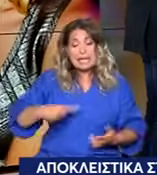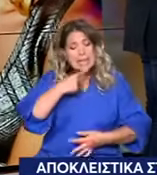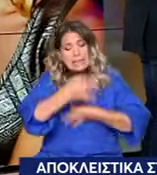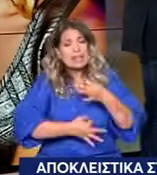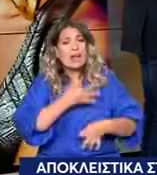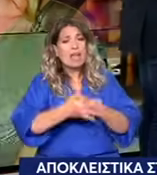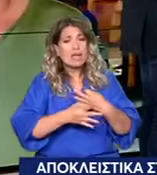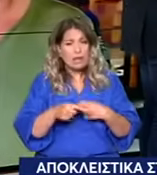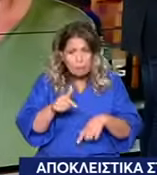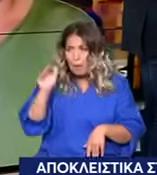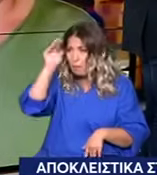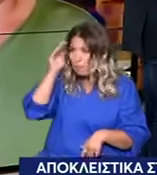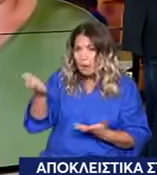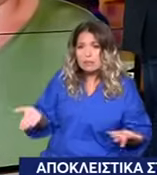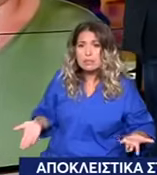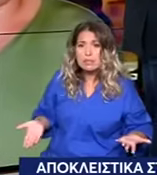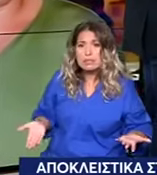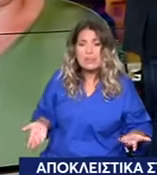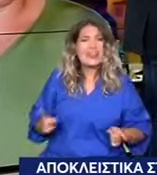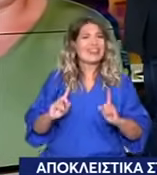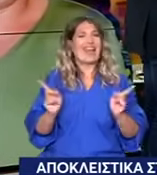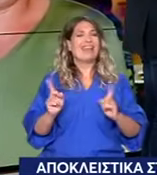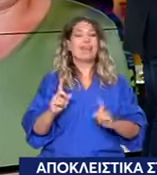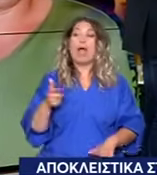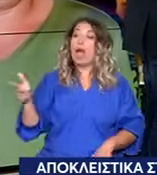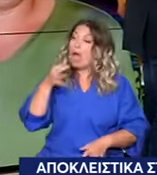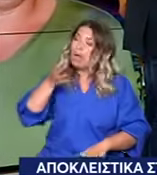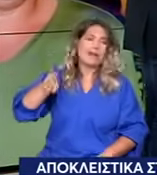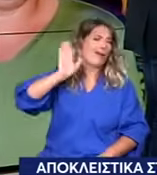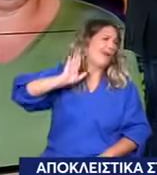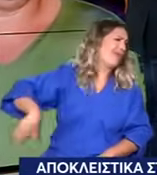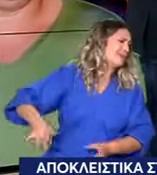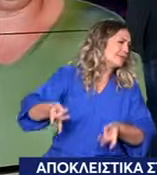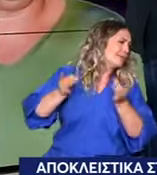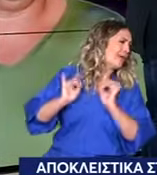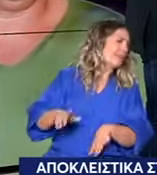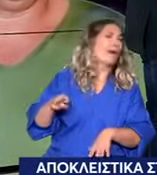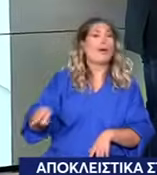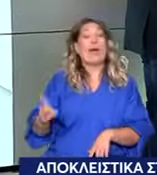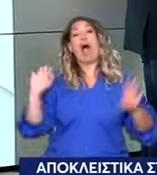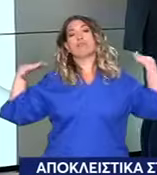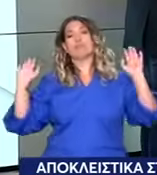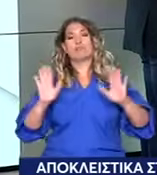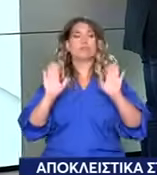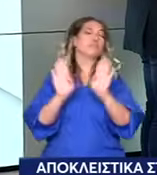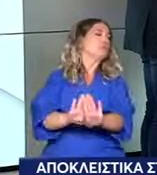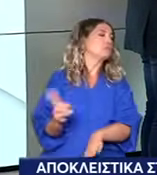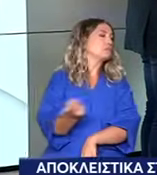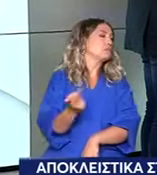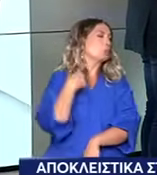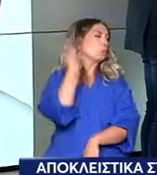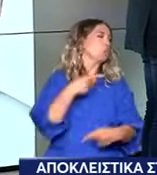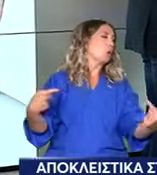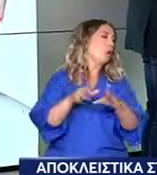λέει σήμερα. Και δεν είναι να το πετάξουμε, ούτε να το θεωρήσουμε μια προσωπική τους αντιπαράθεση. Λέει